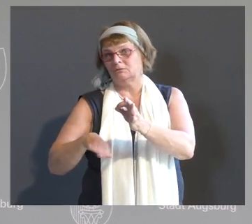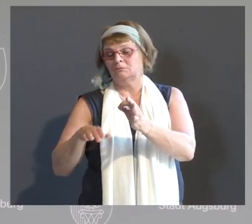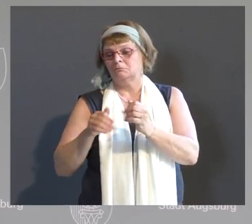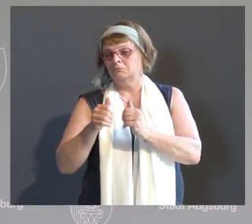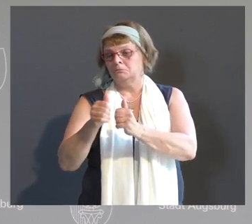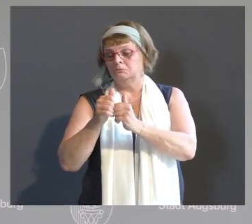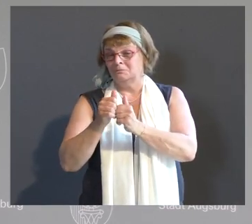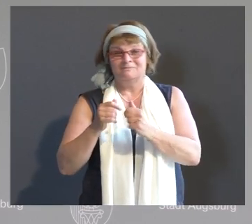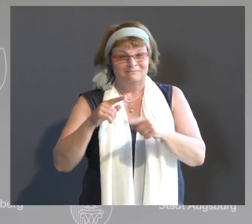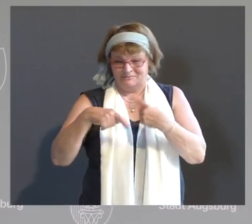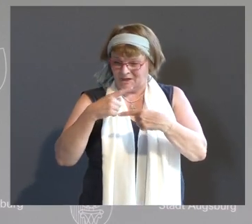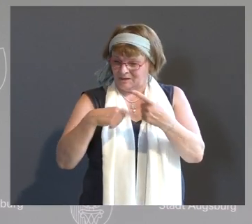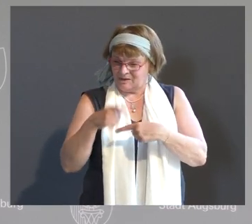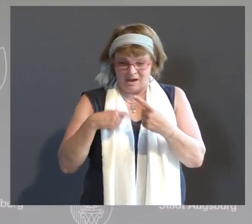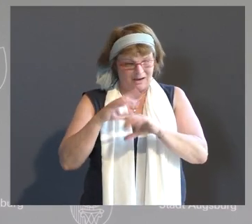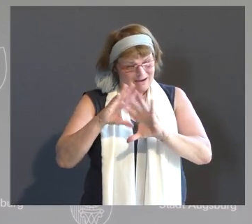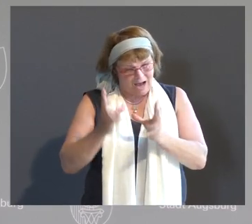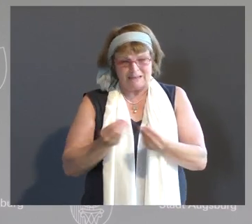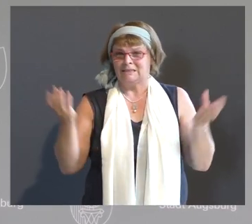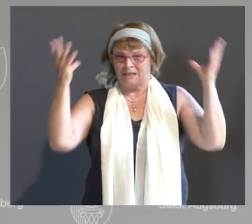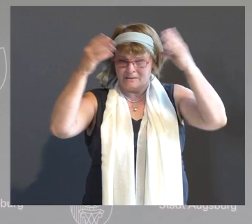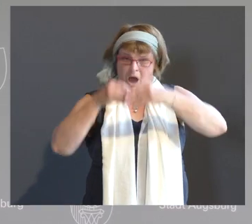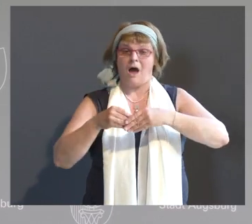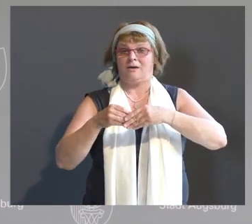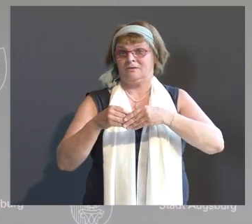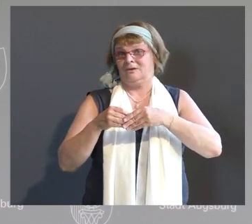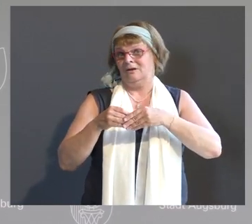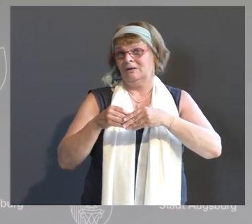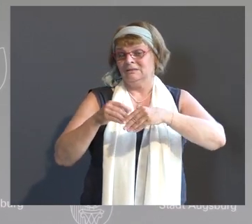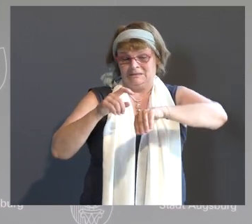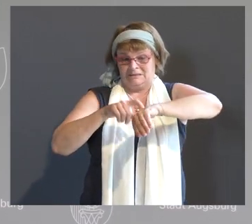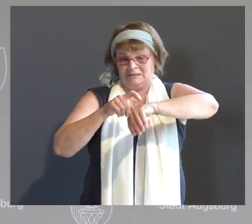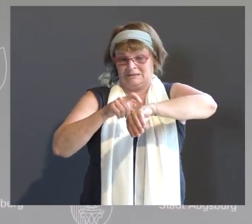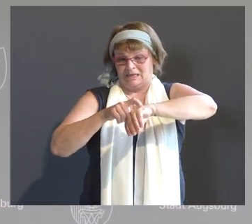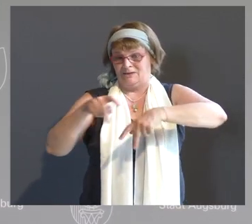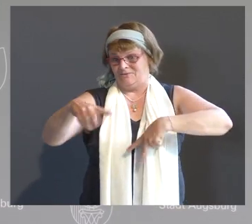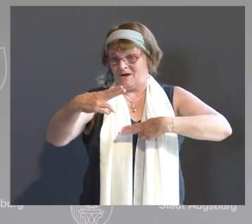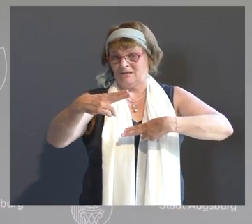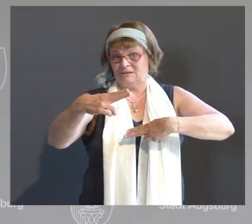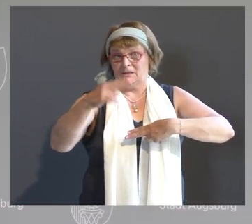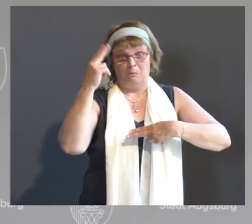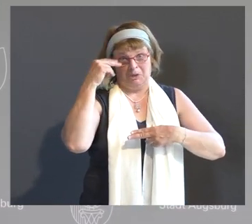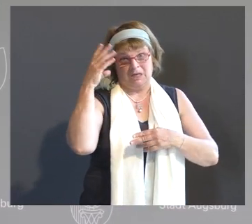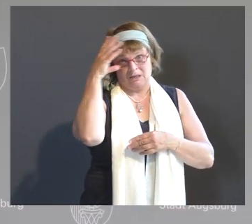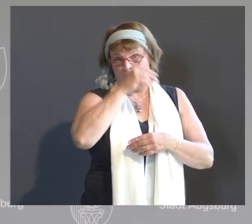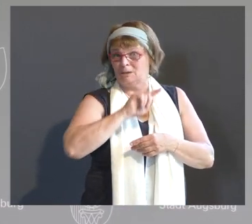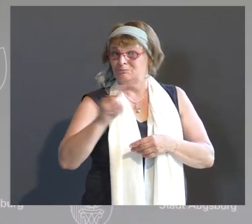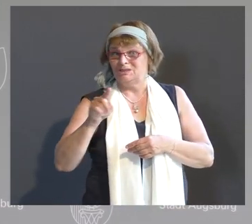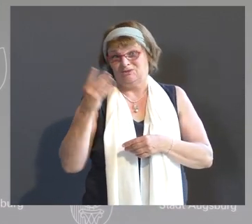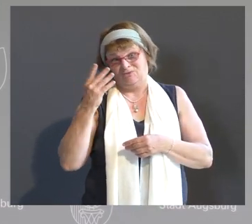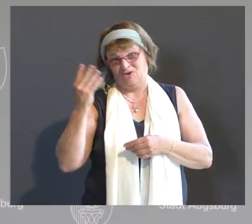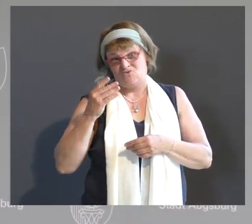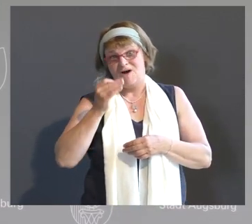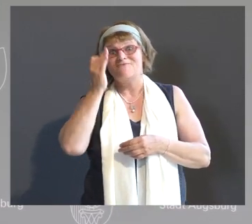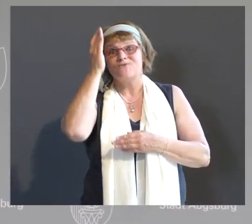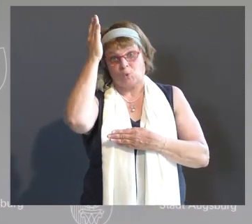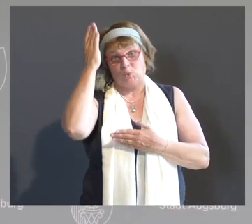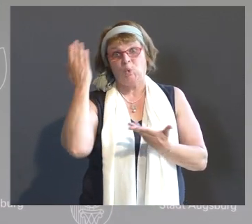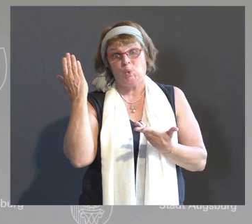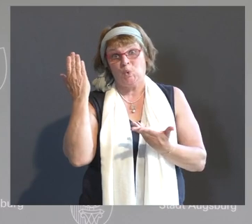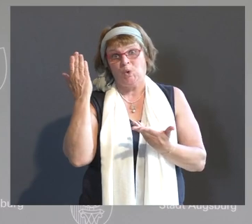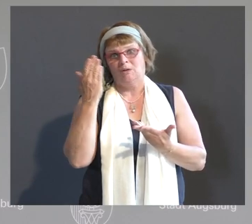Über die ganze Nacht verteilt, möchte ich das mal ganz ausdrücklich sagen, und dieser Zeitraum erstreckt sich zwischen Mitternacht und 04 Uhr, muss man jedenfalls von